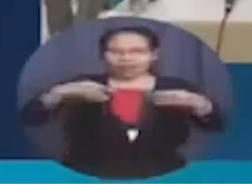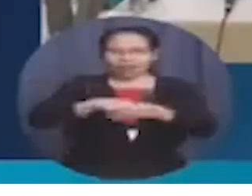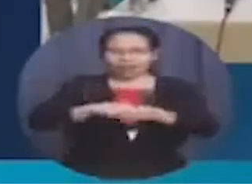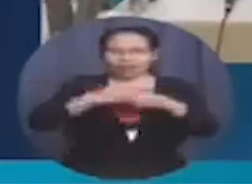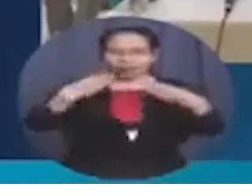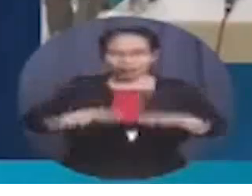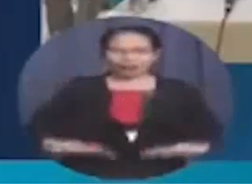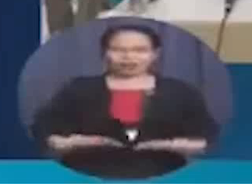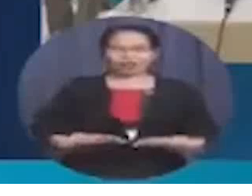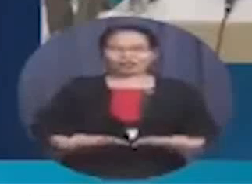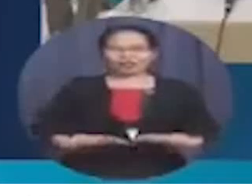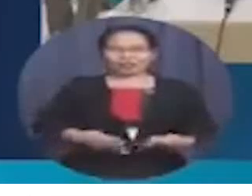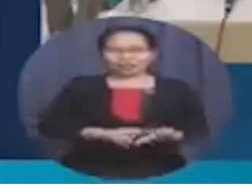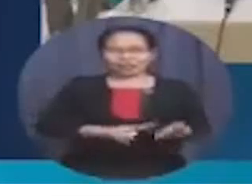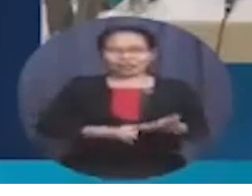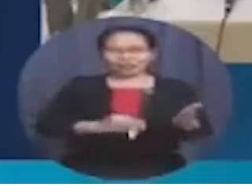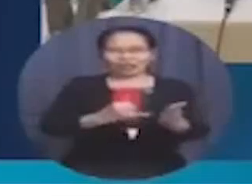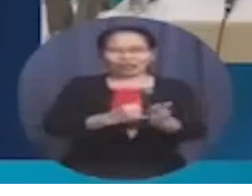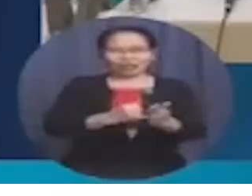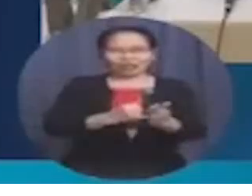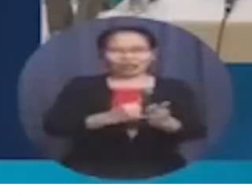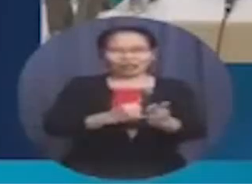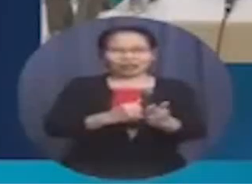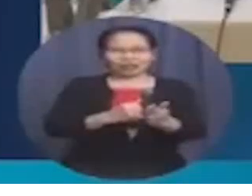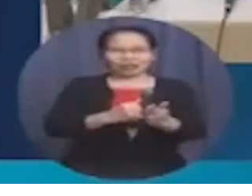sa katawan na yon. Basahin natin ang